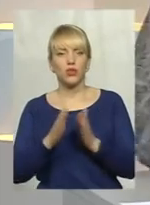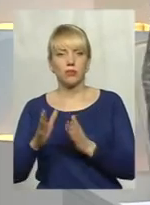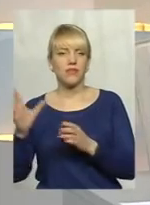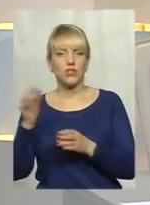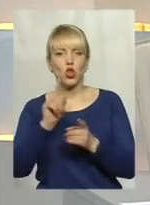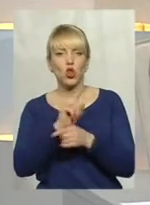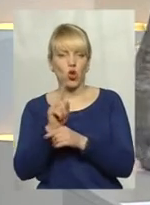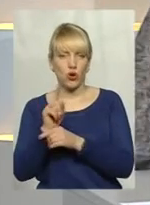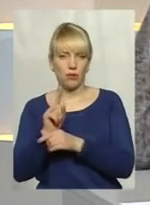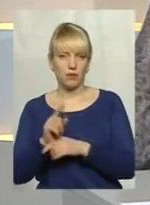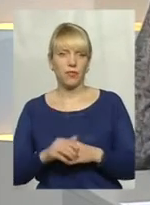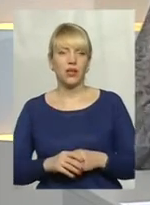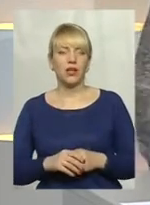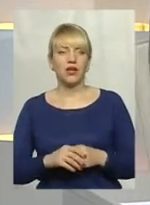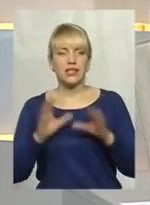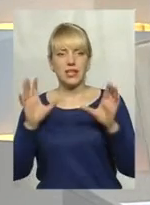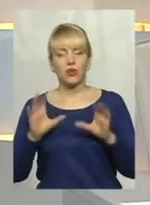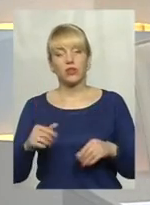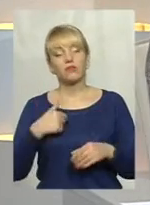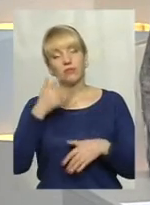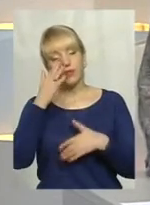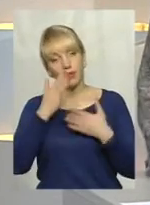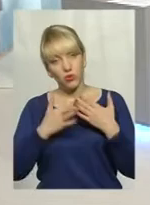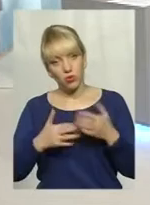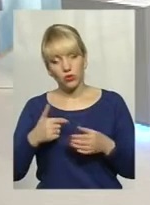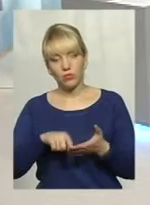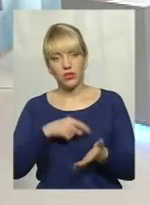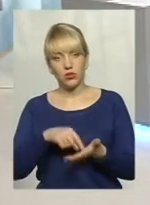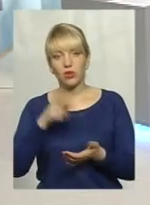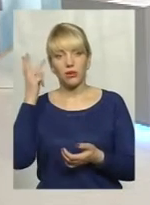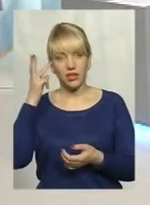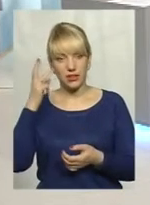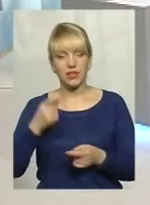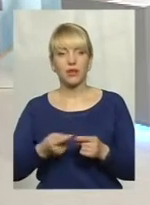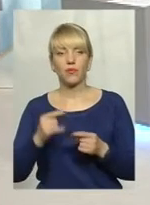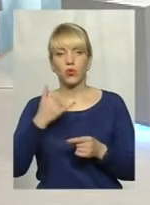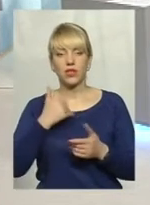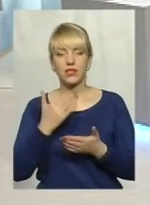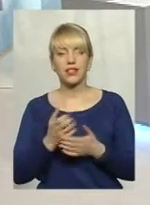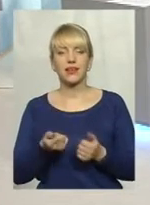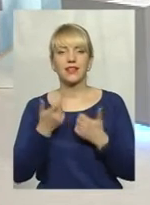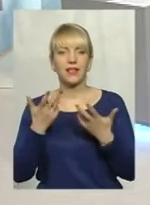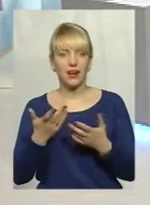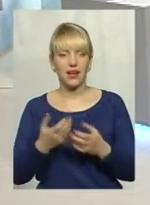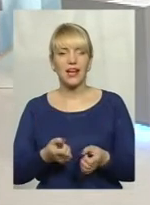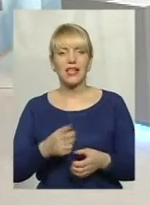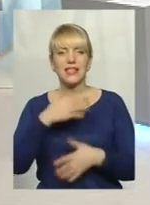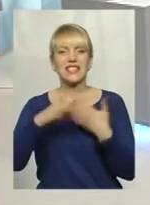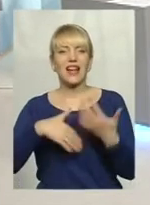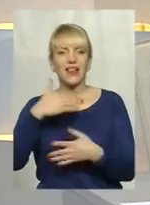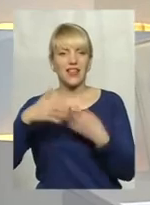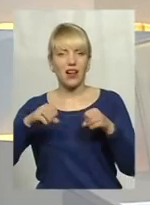Зрозуміло. Скажіть, в такому разі, от перепрошую, але мені от дуже цікаво, місто Хмельницьке, в нас є кілька скандальних рішень